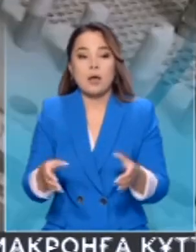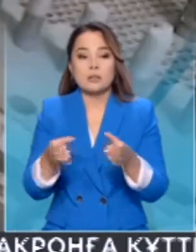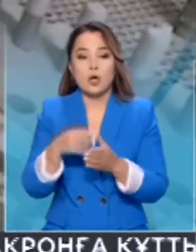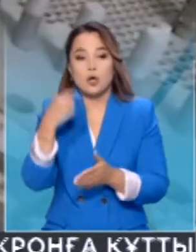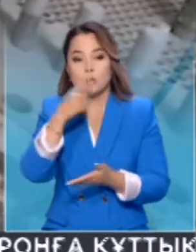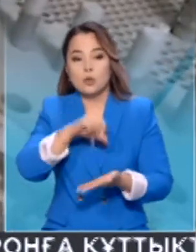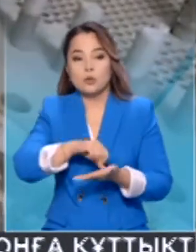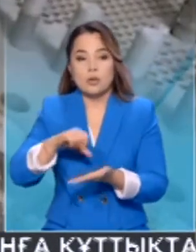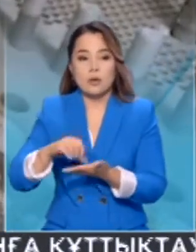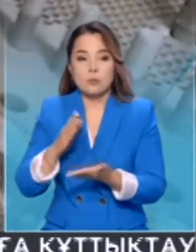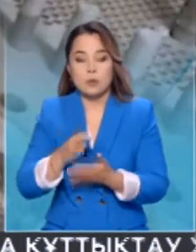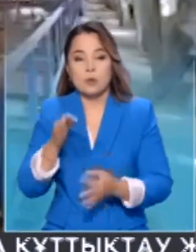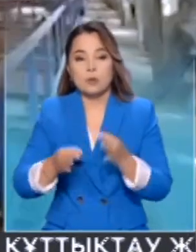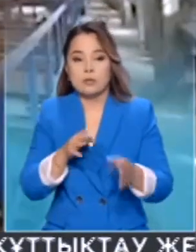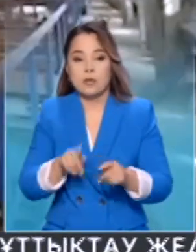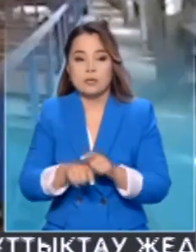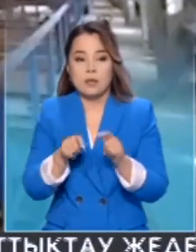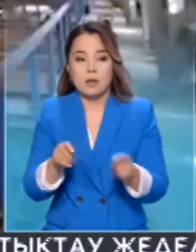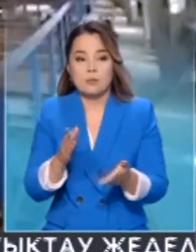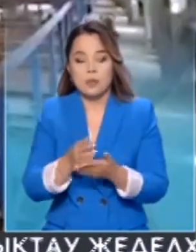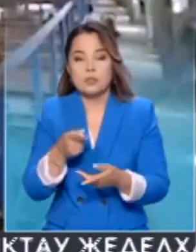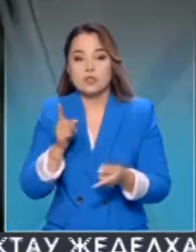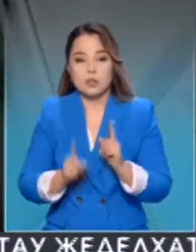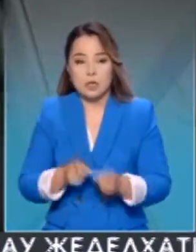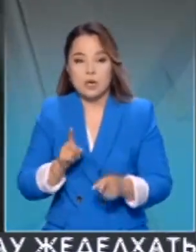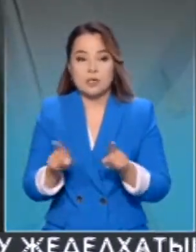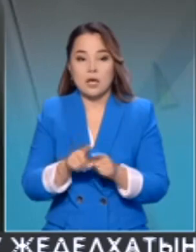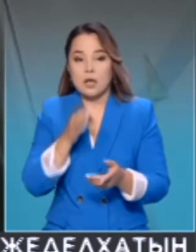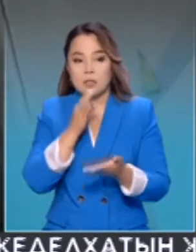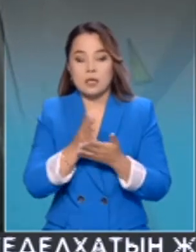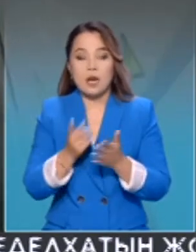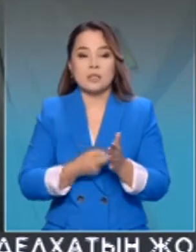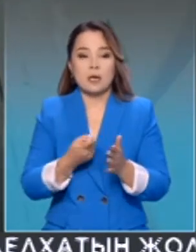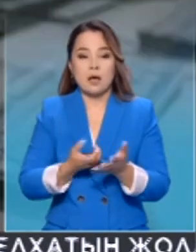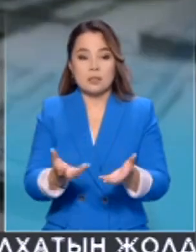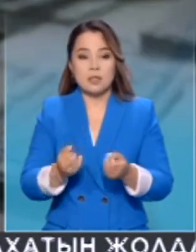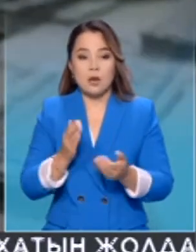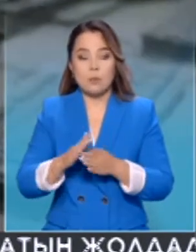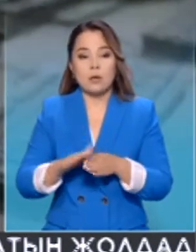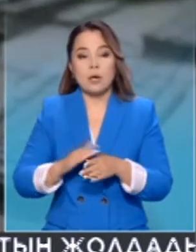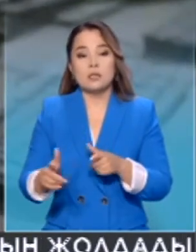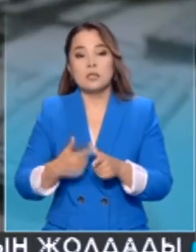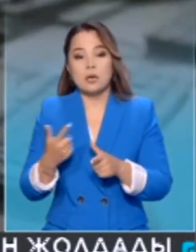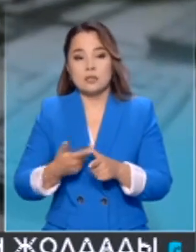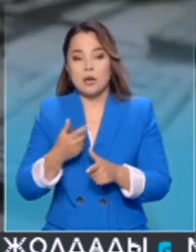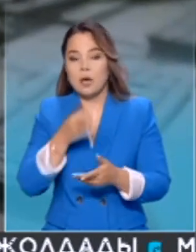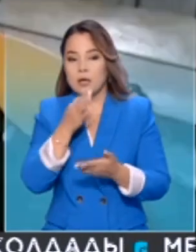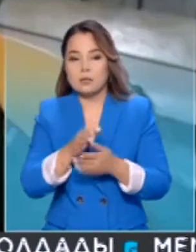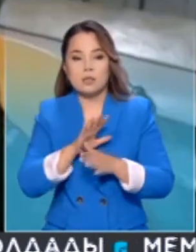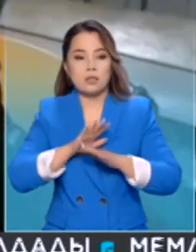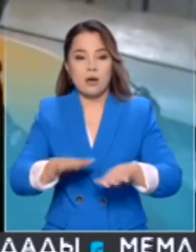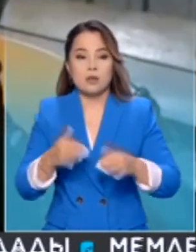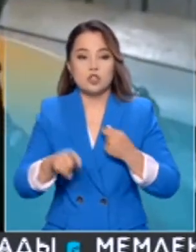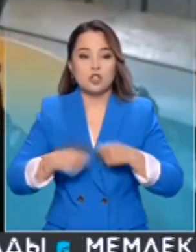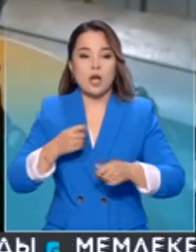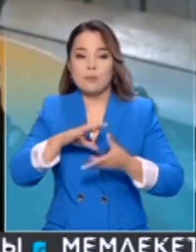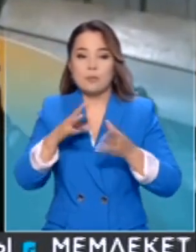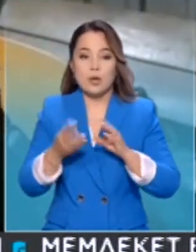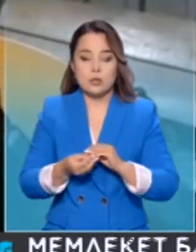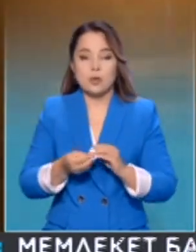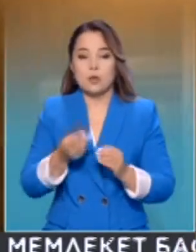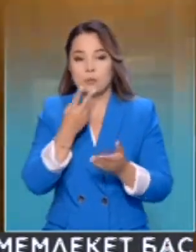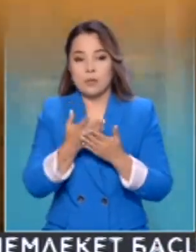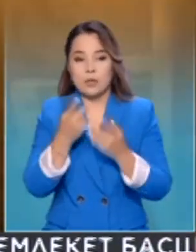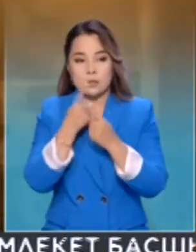лауазымды тұлғалардың үстінен қылмыстық іс қозғалғанын растағанымен тергеуге алынғандардың аты-жөнін айтпады. Келтірілген шығынның көлемі